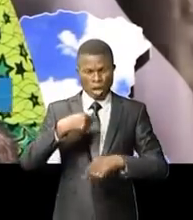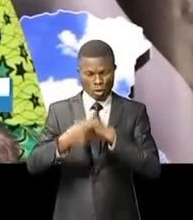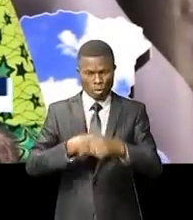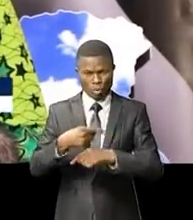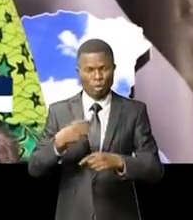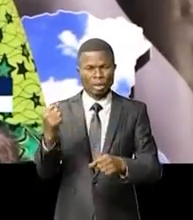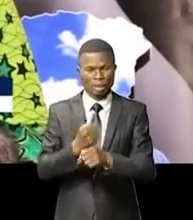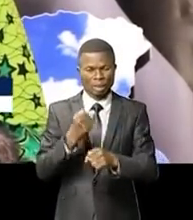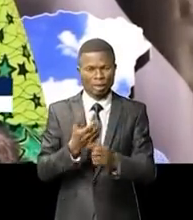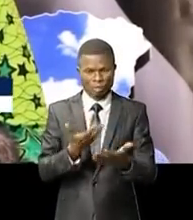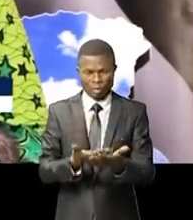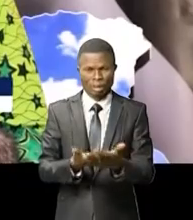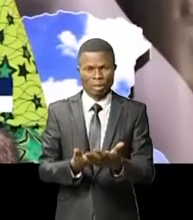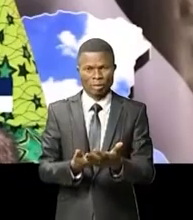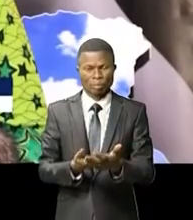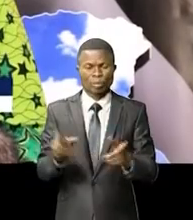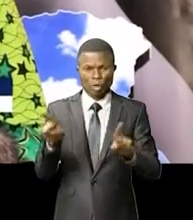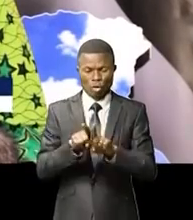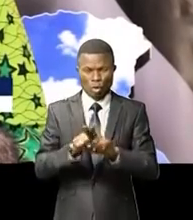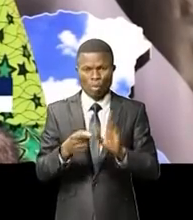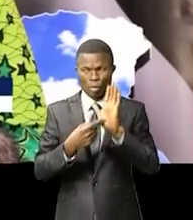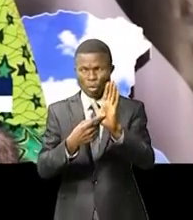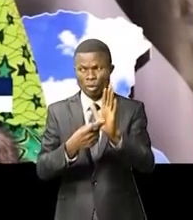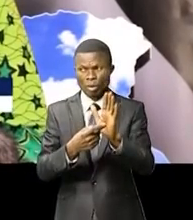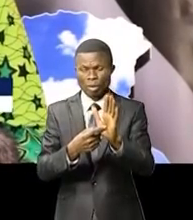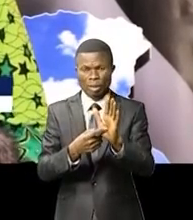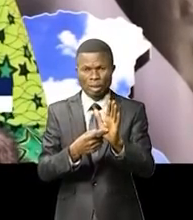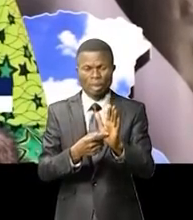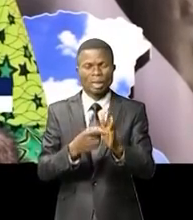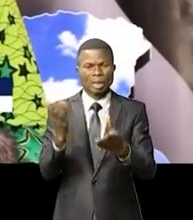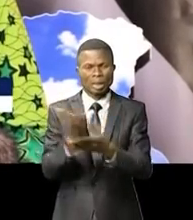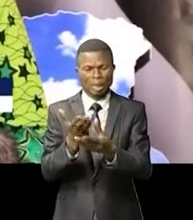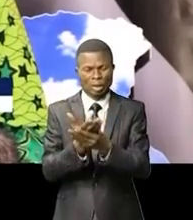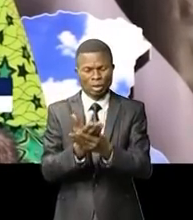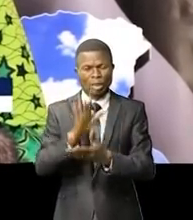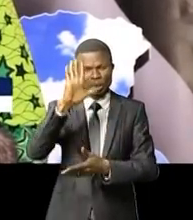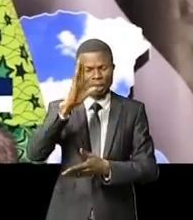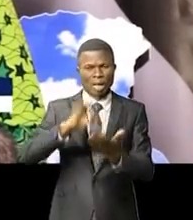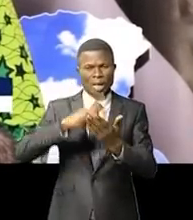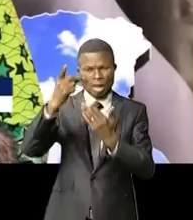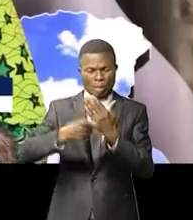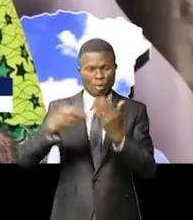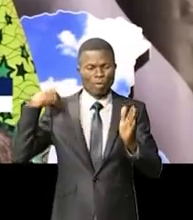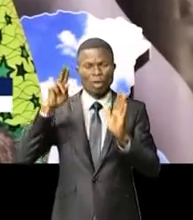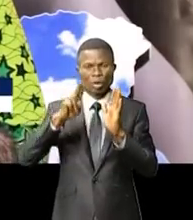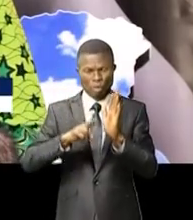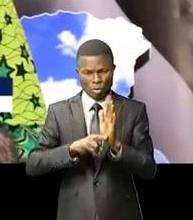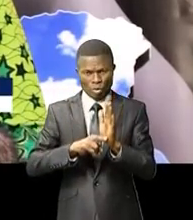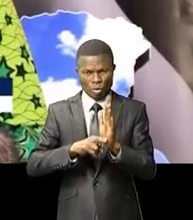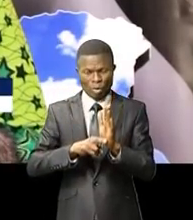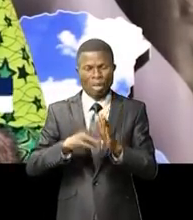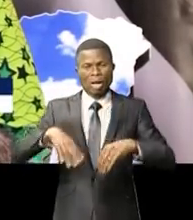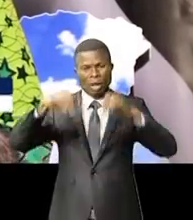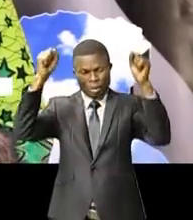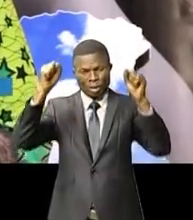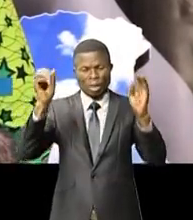le travail, tel que repris dans les piliers 5 de notre programme du gouvernement, qui était adopté